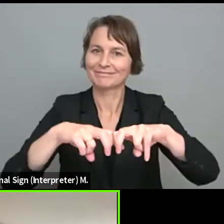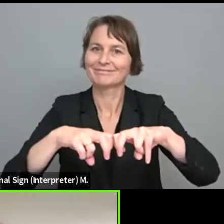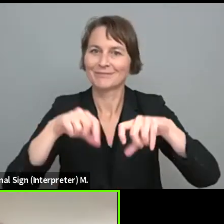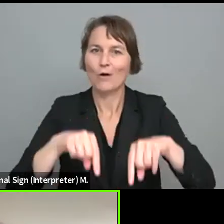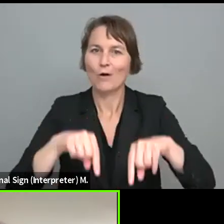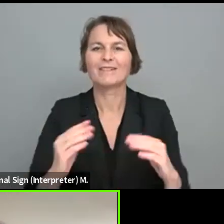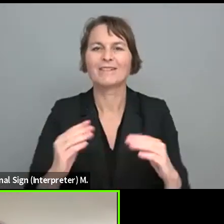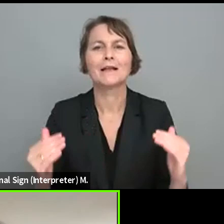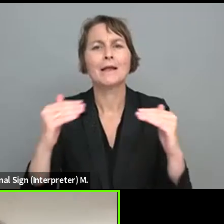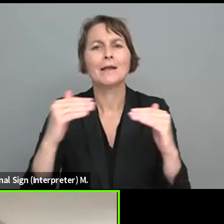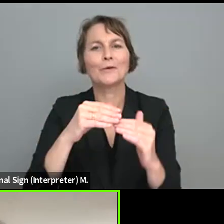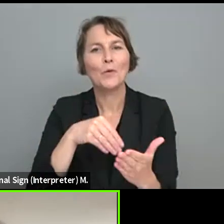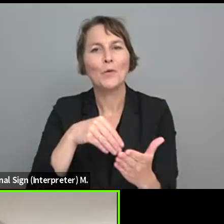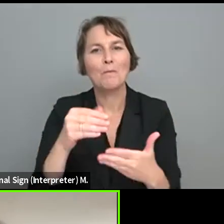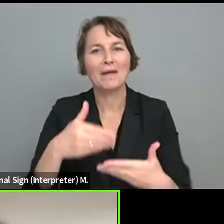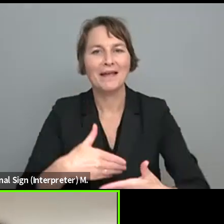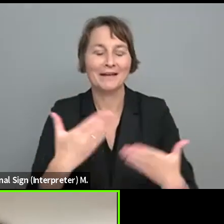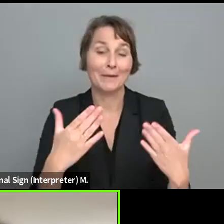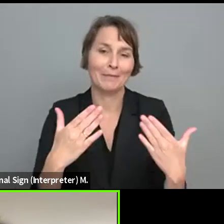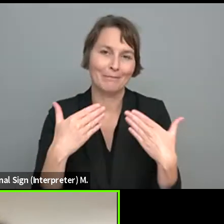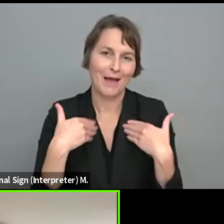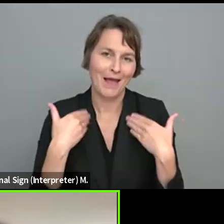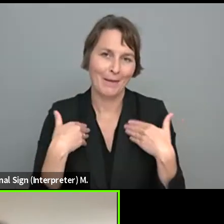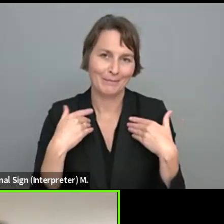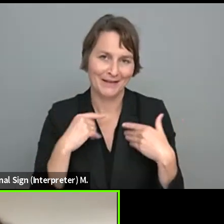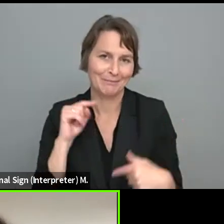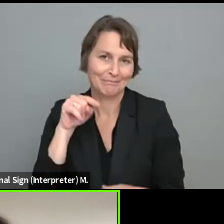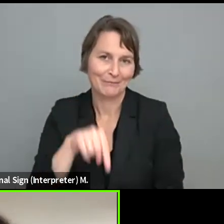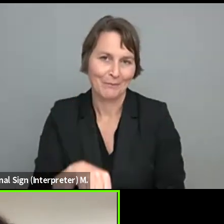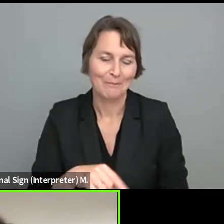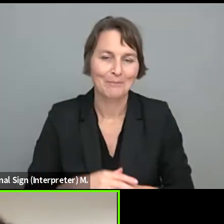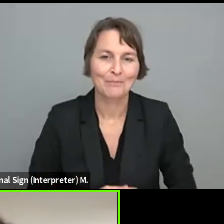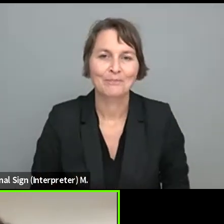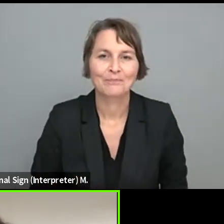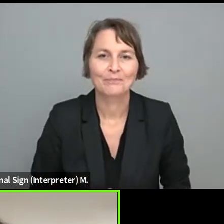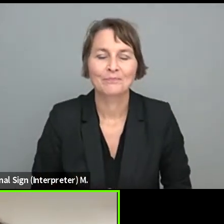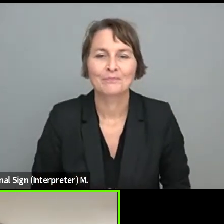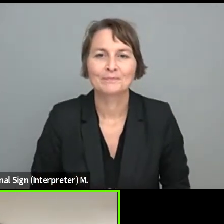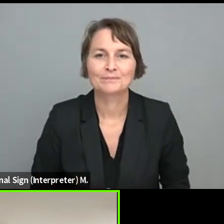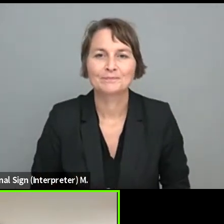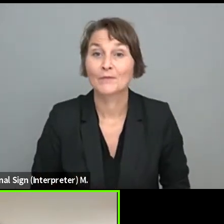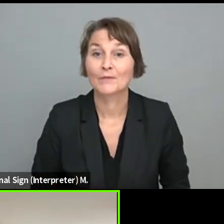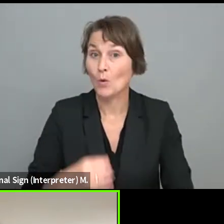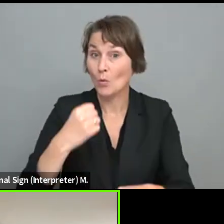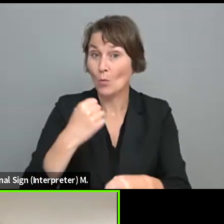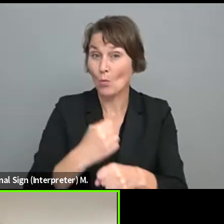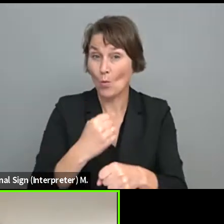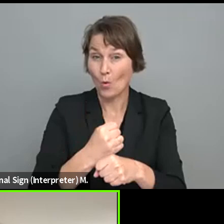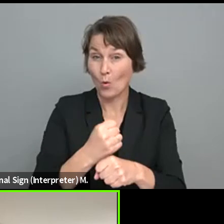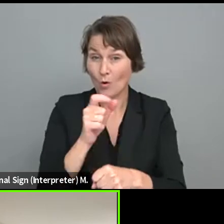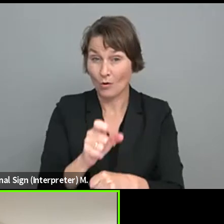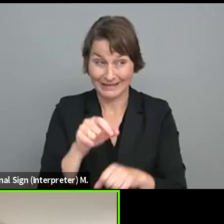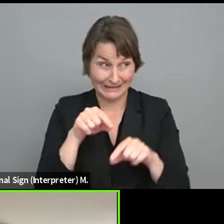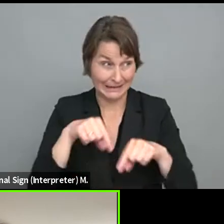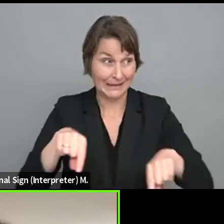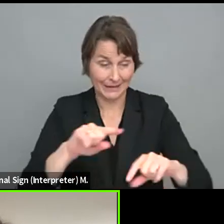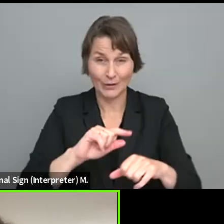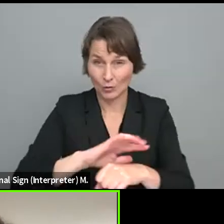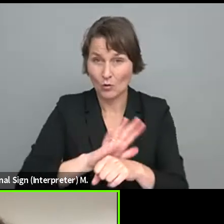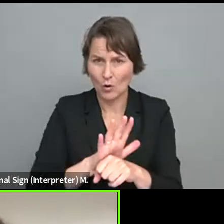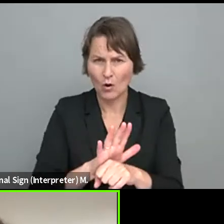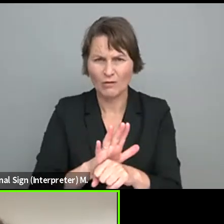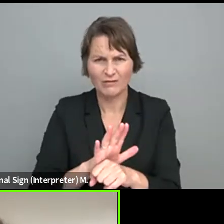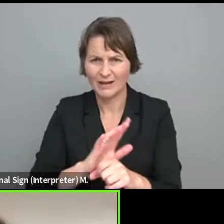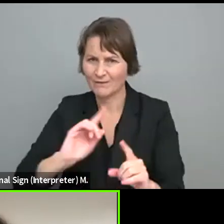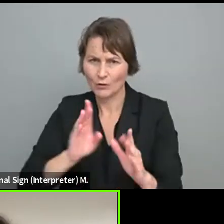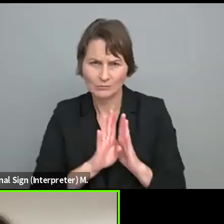contre les retombées négatives de la pandémie sur les travailleurs et les travailleuses. Pour répondre à